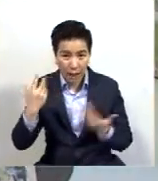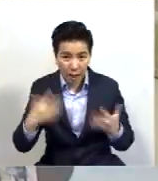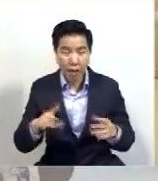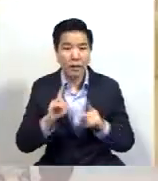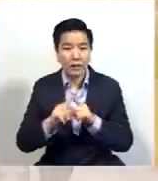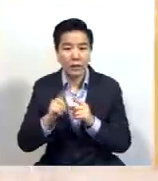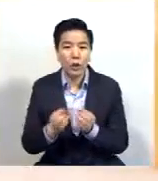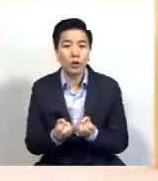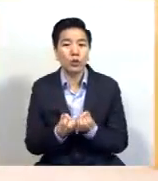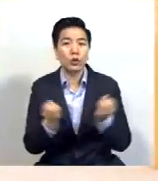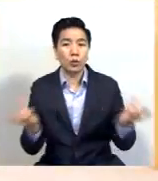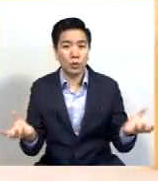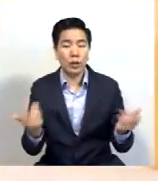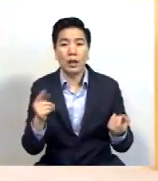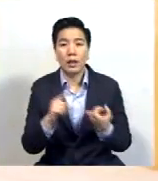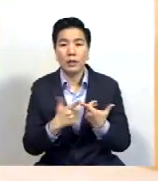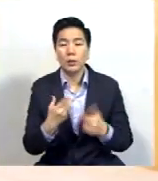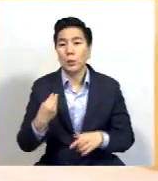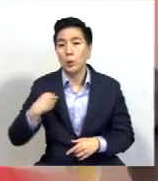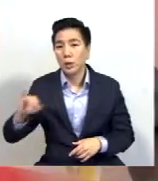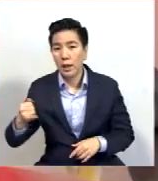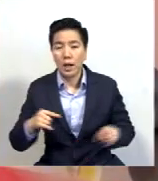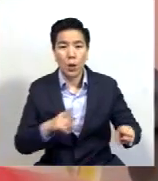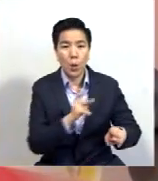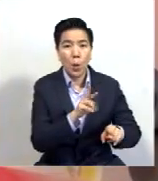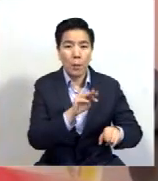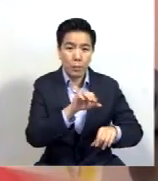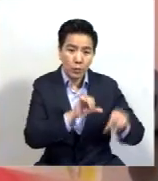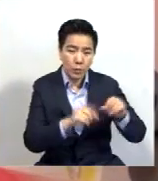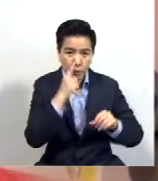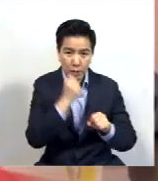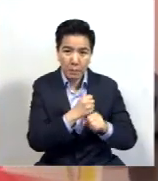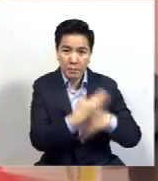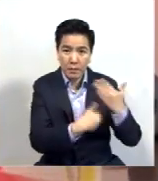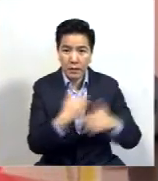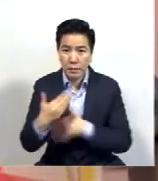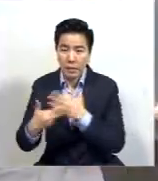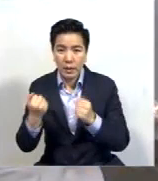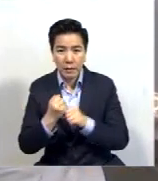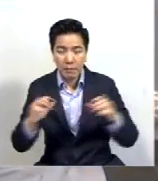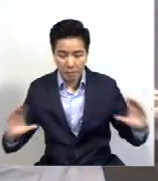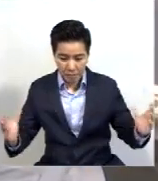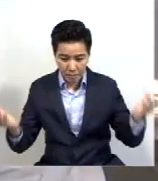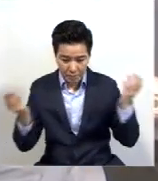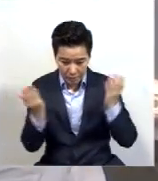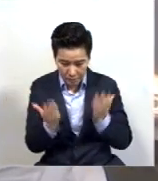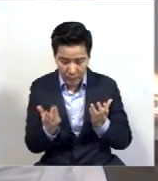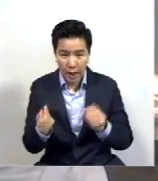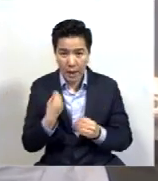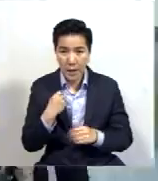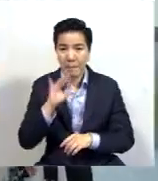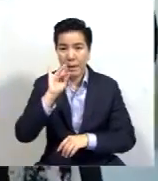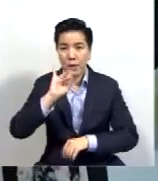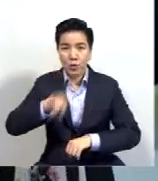ส่งไปถึงโรงพยาบาลการแพทย์หรือจุฬาเนี่ยเขาจะใช้เวลาในการรันระบบและการคอนเฟิร์มซ้ำเนี่ยประมาณไม่เกิน8ชั่วโม